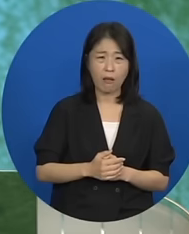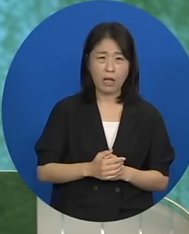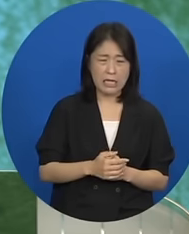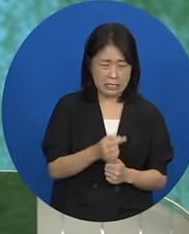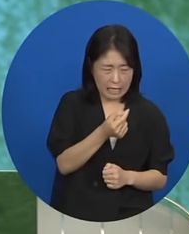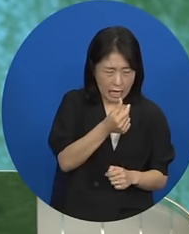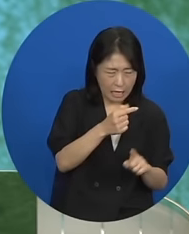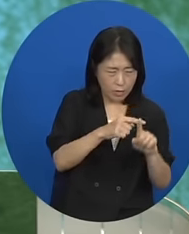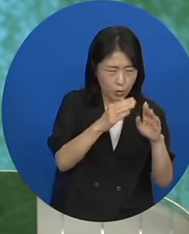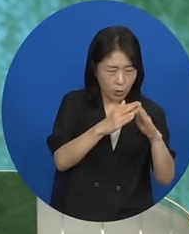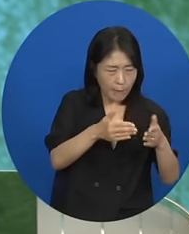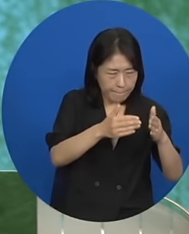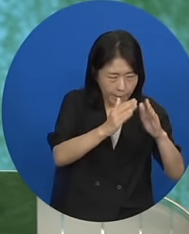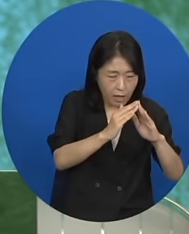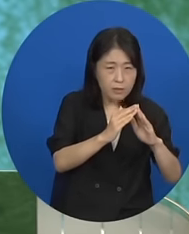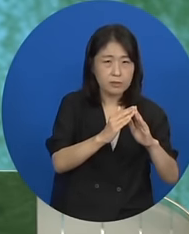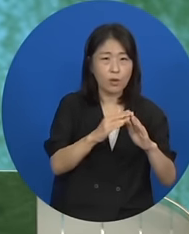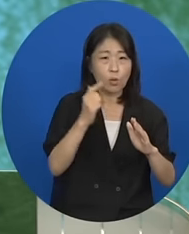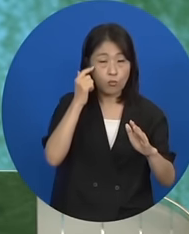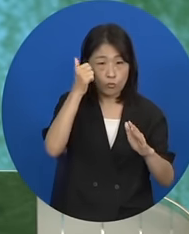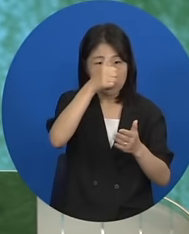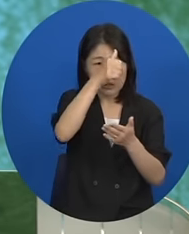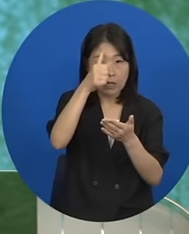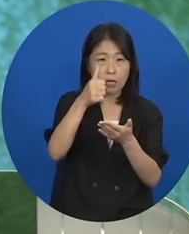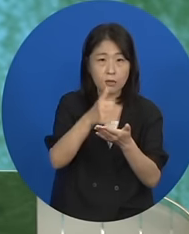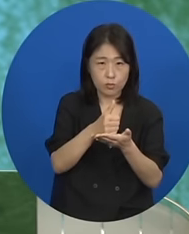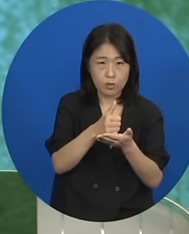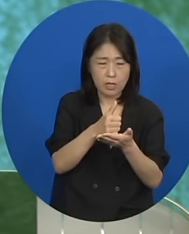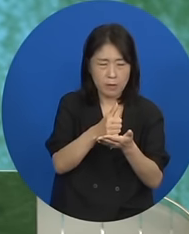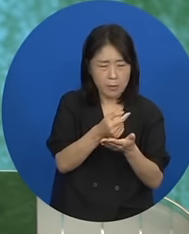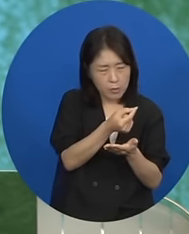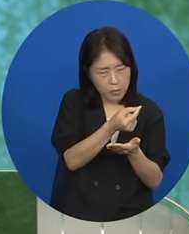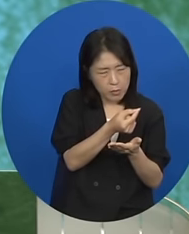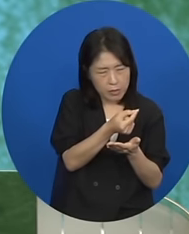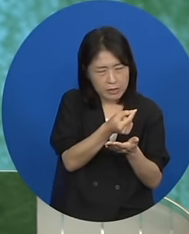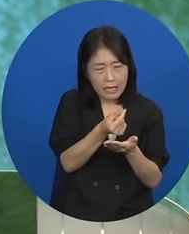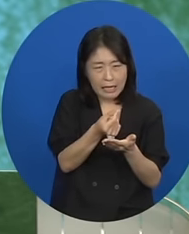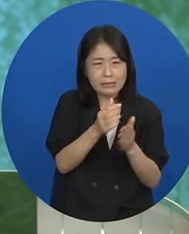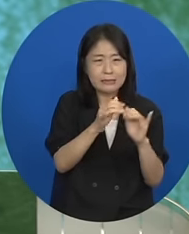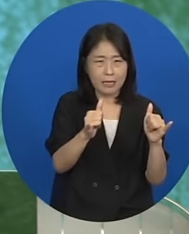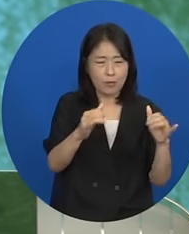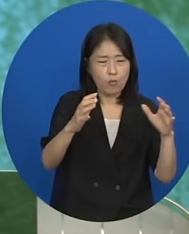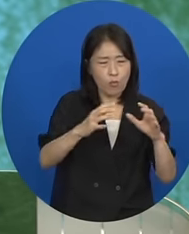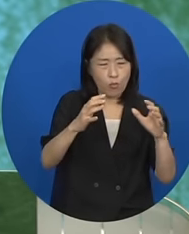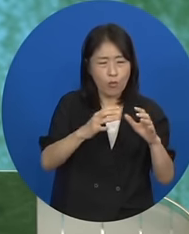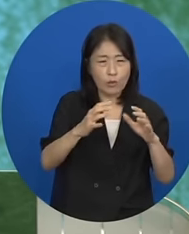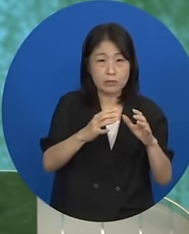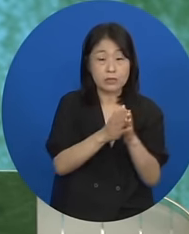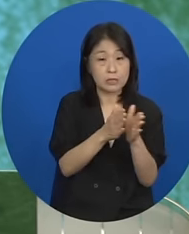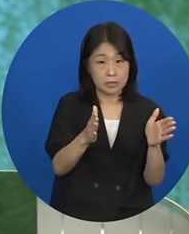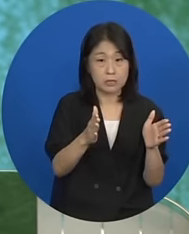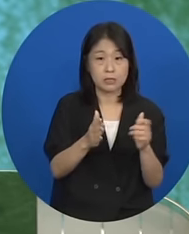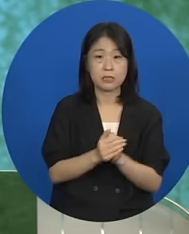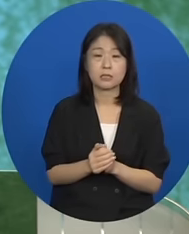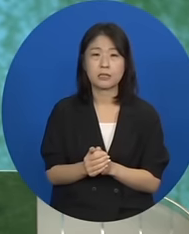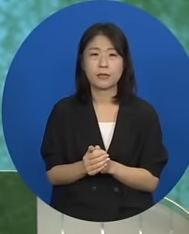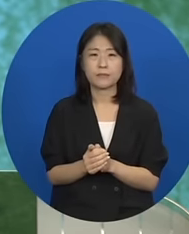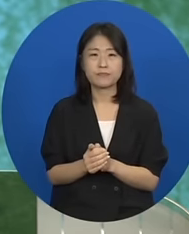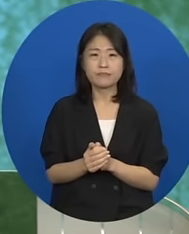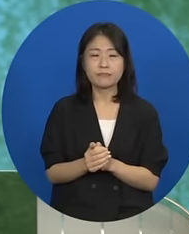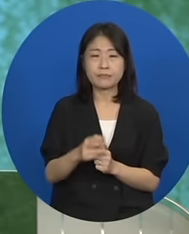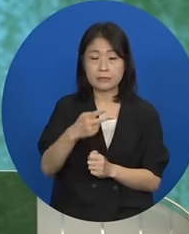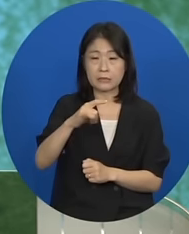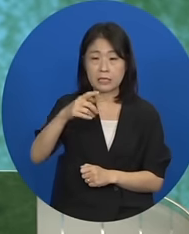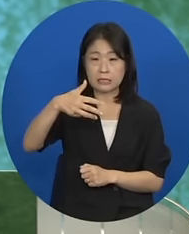개척해서 목사님과 장로님 정말 소수의 분들이 헌신해서 시작한 교회입니다 그러다가 대추 등의